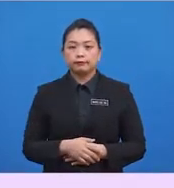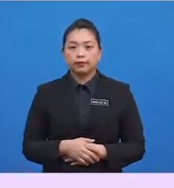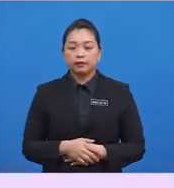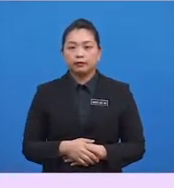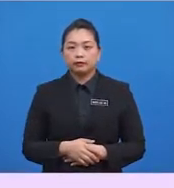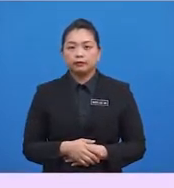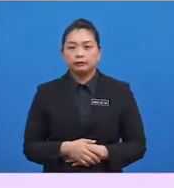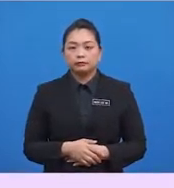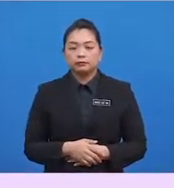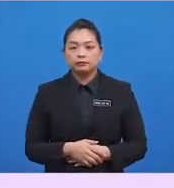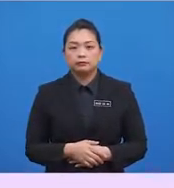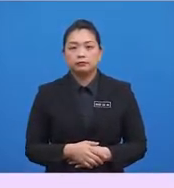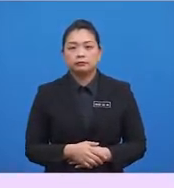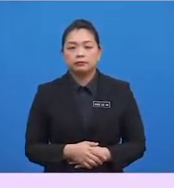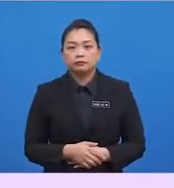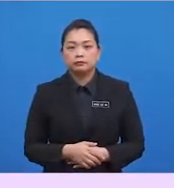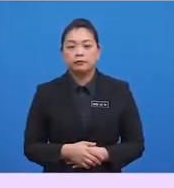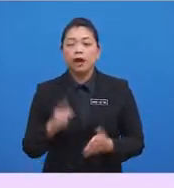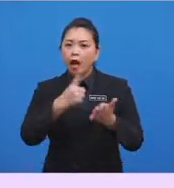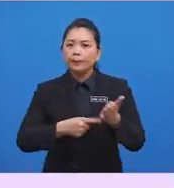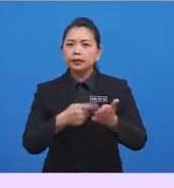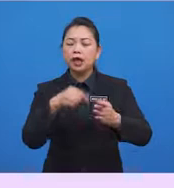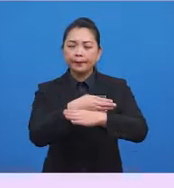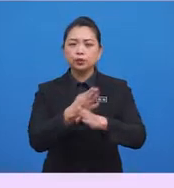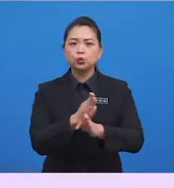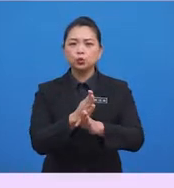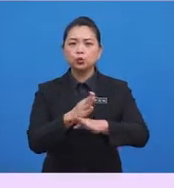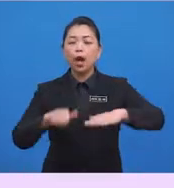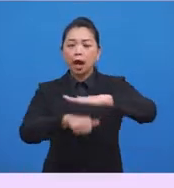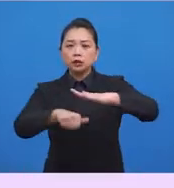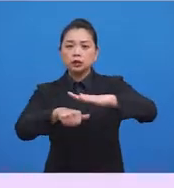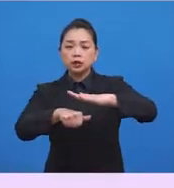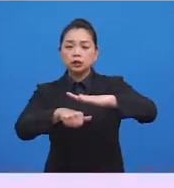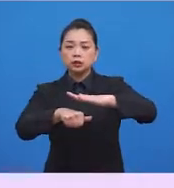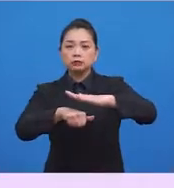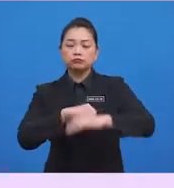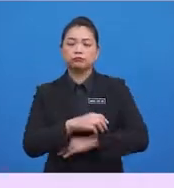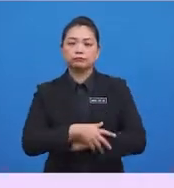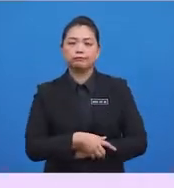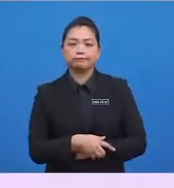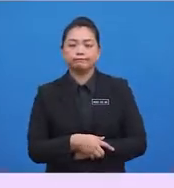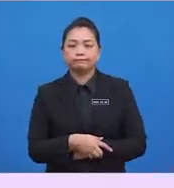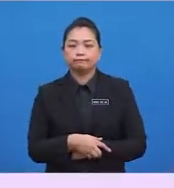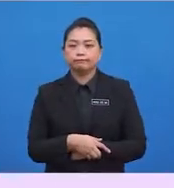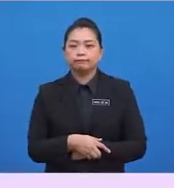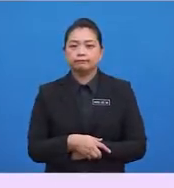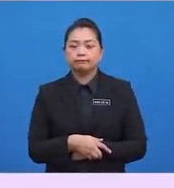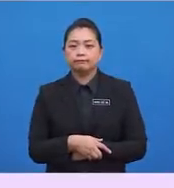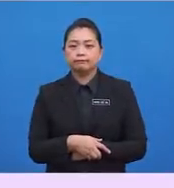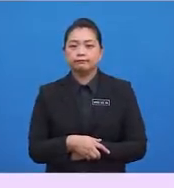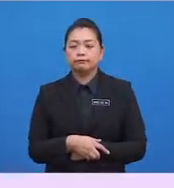akan menerangkan apakah bentuk asas bagi bentuk tiga dimensi ini. Kubus